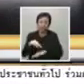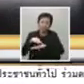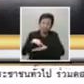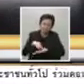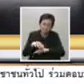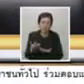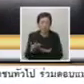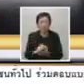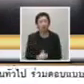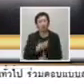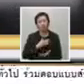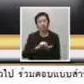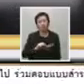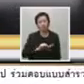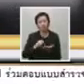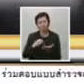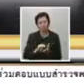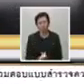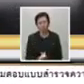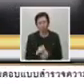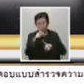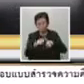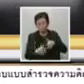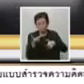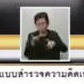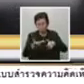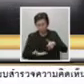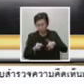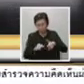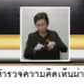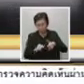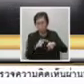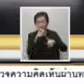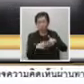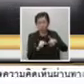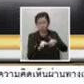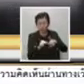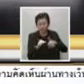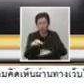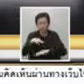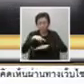ประเด็นนี้ไปแล้วเน้นด้วยนะครับสภาพบุคคลการเข้าสู่ตําแหน่ง